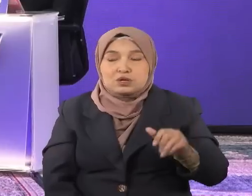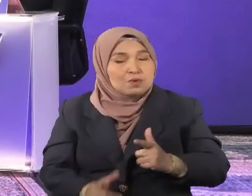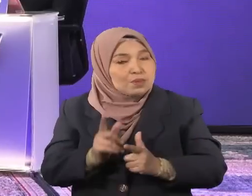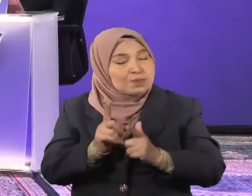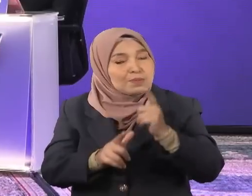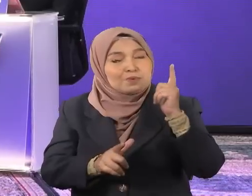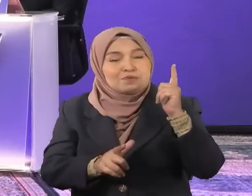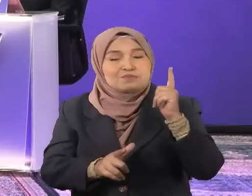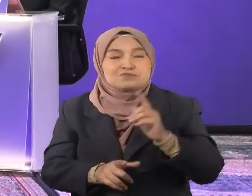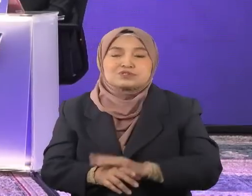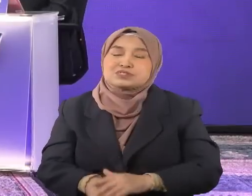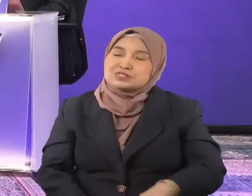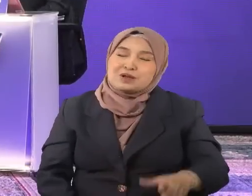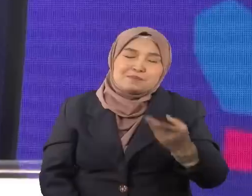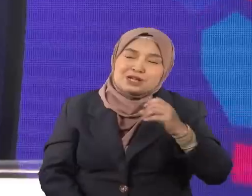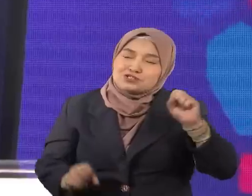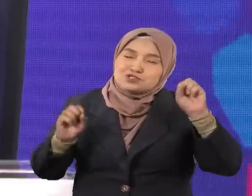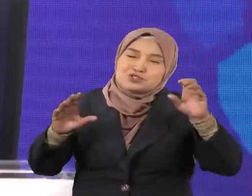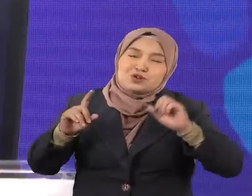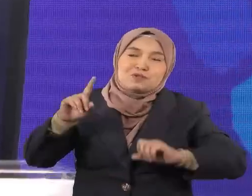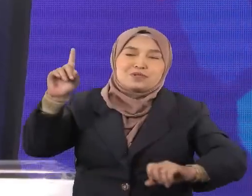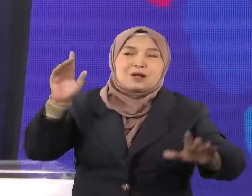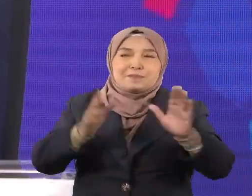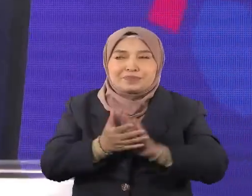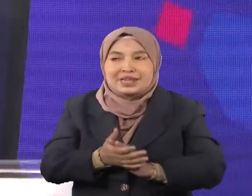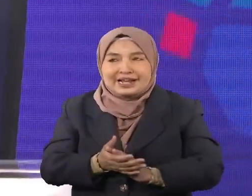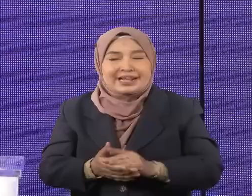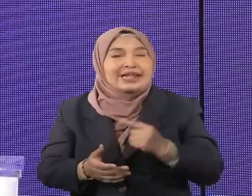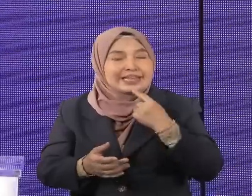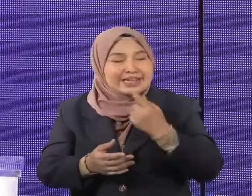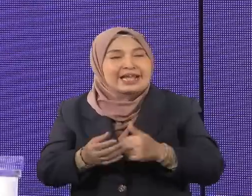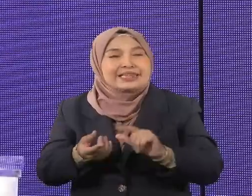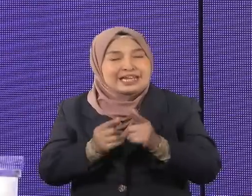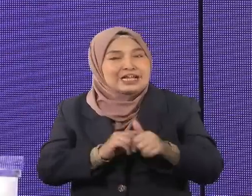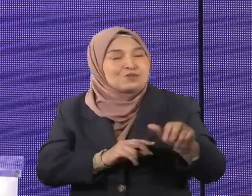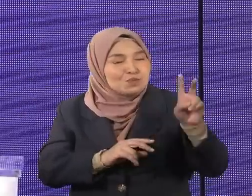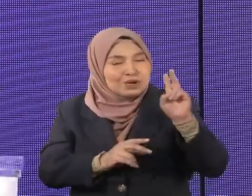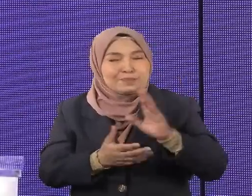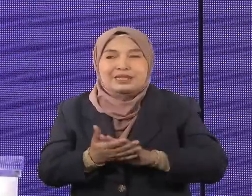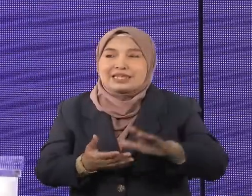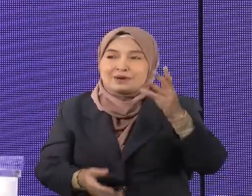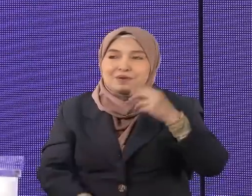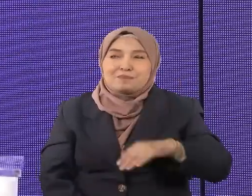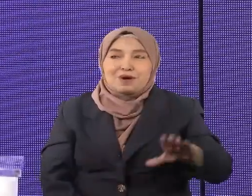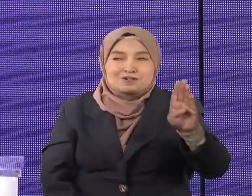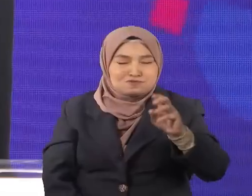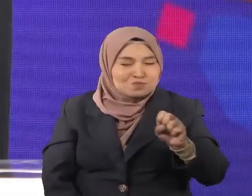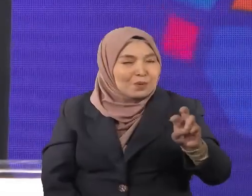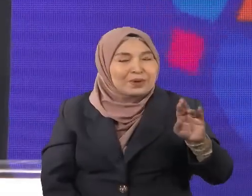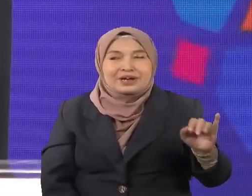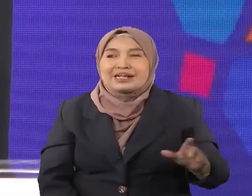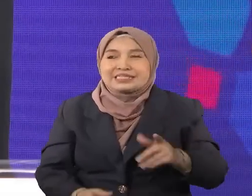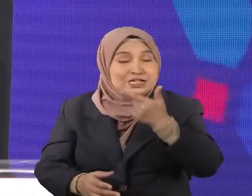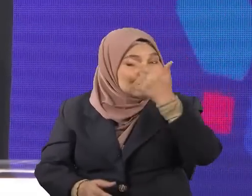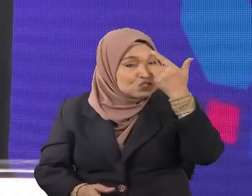tepat. Subhanallah, masya-Allah. Okay. Sebab kata ganti kedua. Pelajar yang baik menyatakan basir.